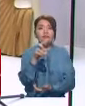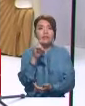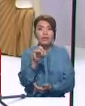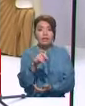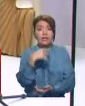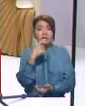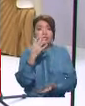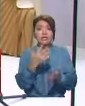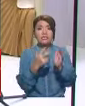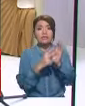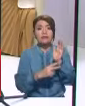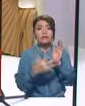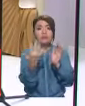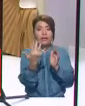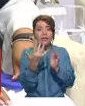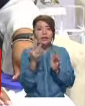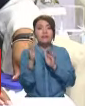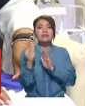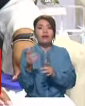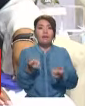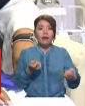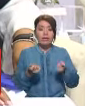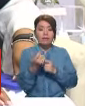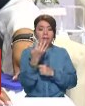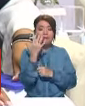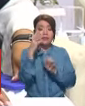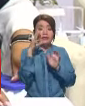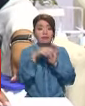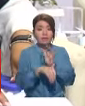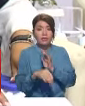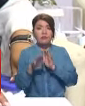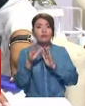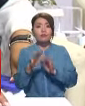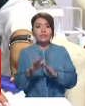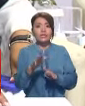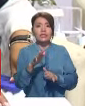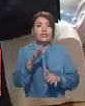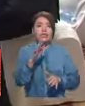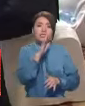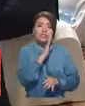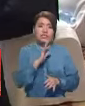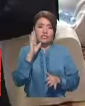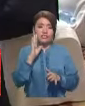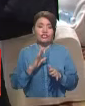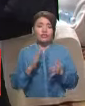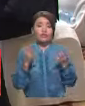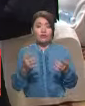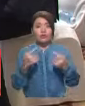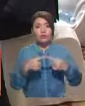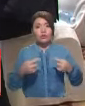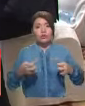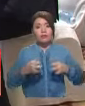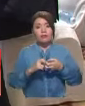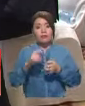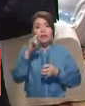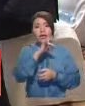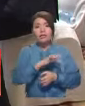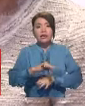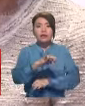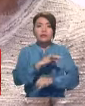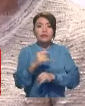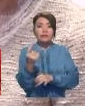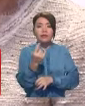стране 75 замакимов областей, то только 5 из них – это представительницы слабого пола. Эти и другие проблемы казахстанки обсудили на